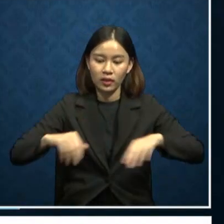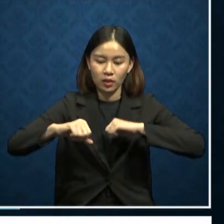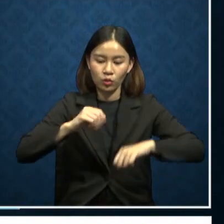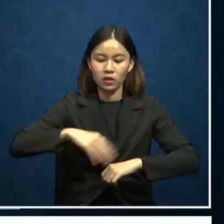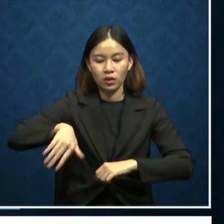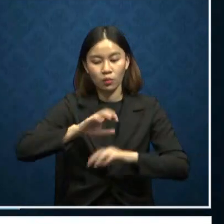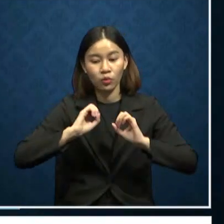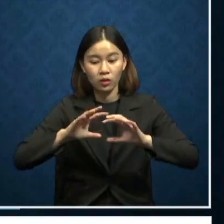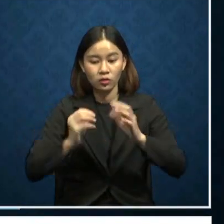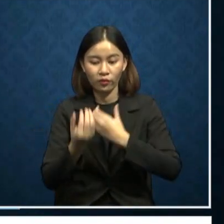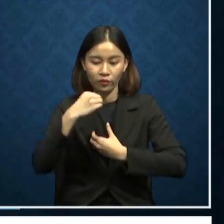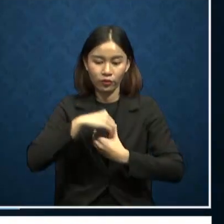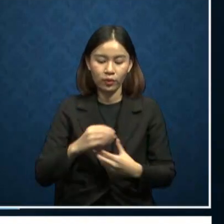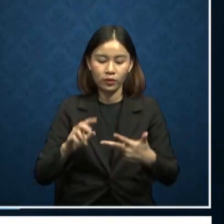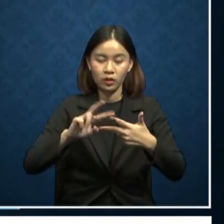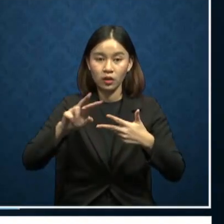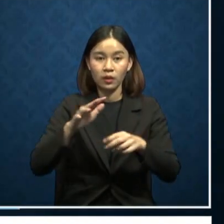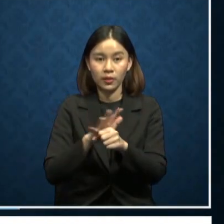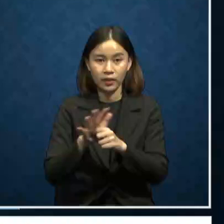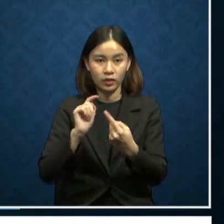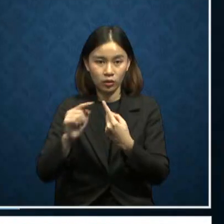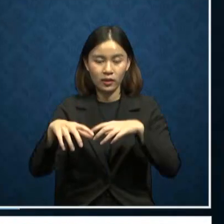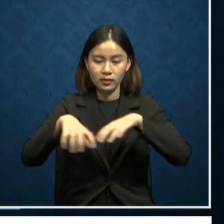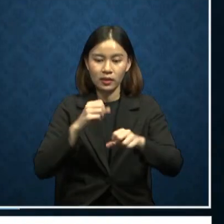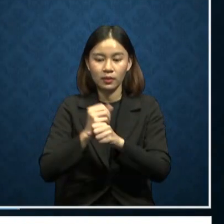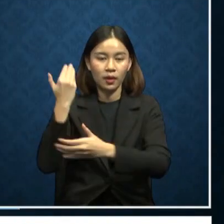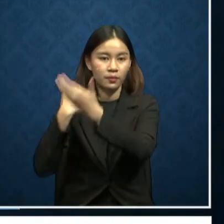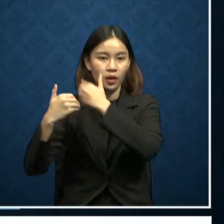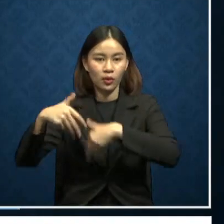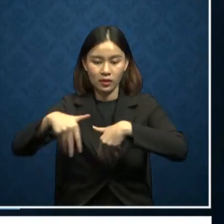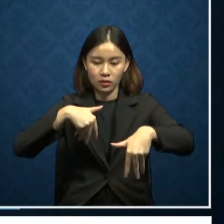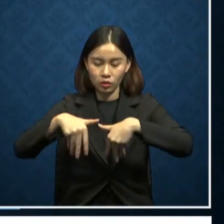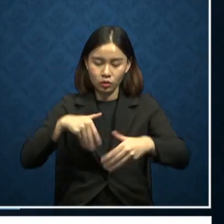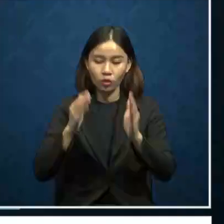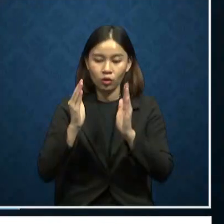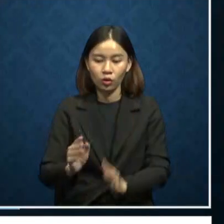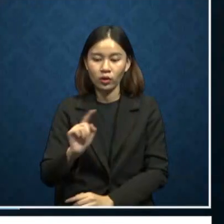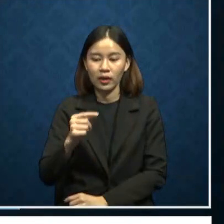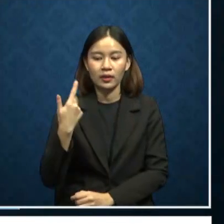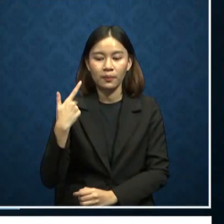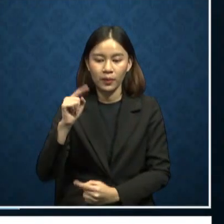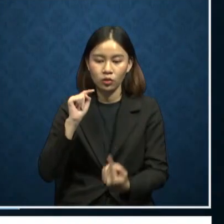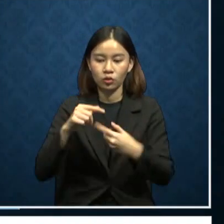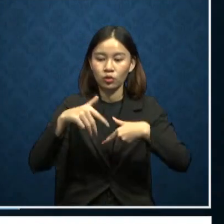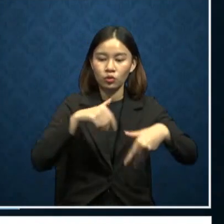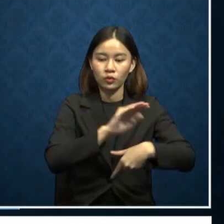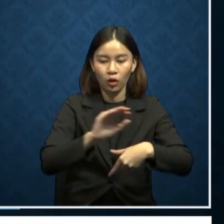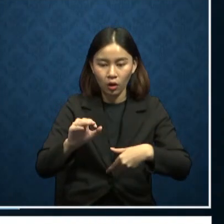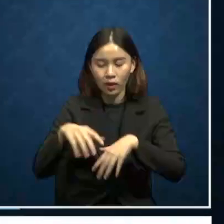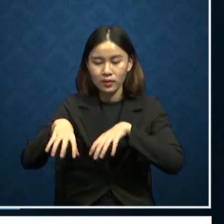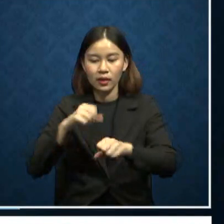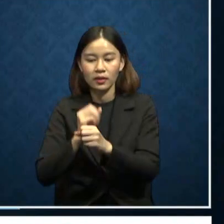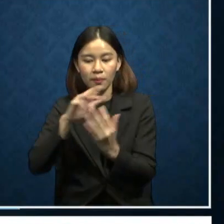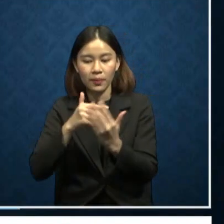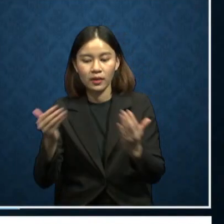เยาวชนนะคะในระยะปานกลางค่ะมีการจัดทำประวัติศาสตร์ชุมชนนะคะบุคคลที่ทำคุณประโยชน์ให้แก่ชุมชนจัดทำ